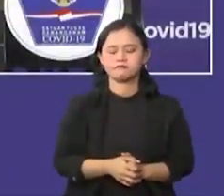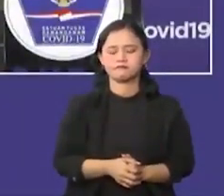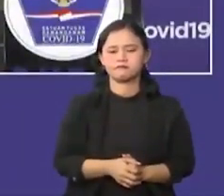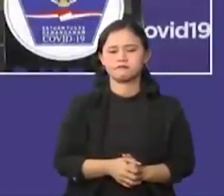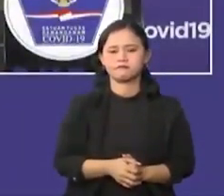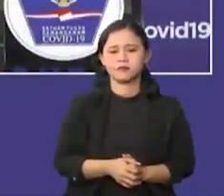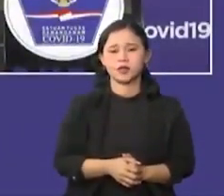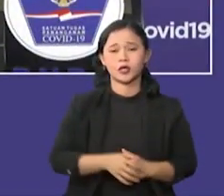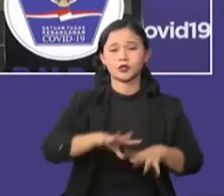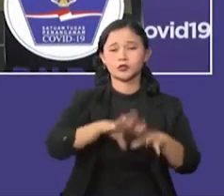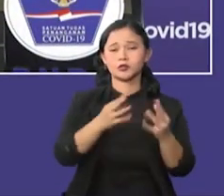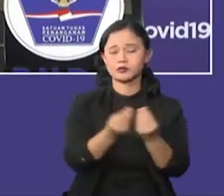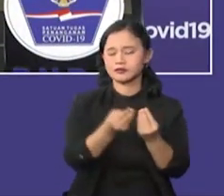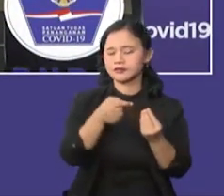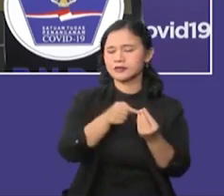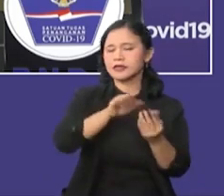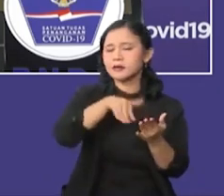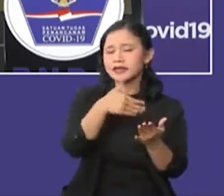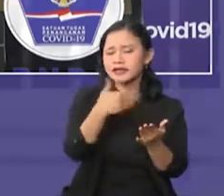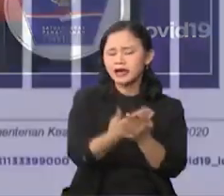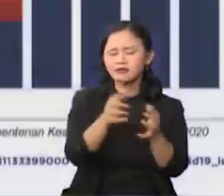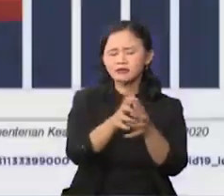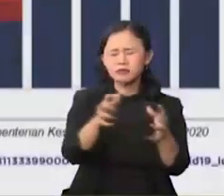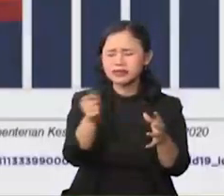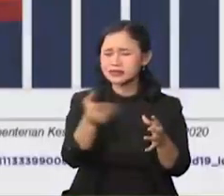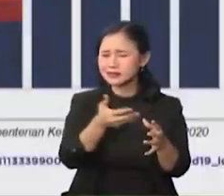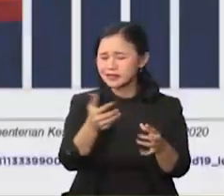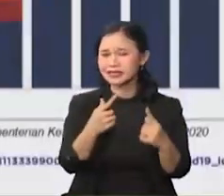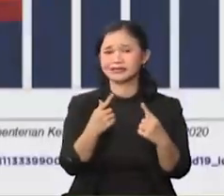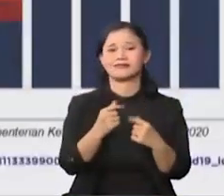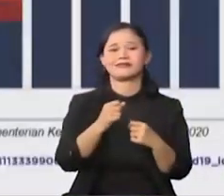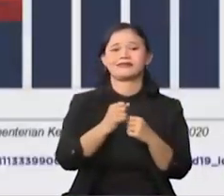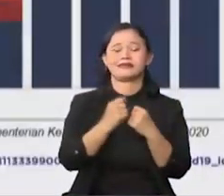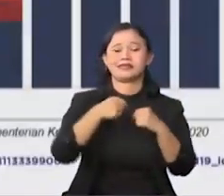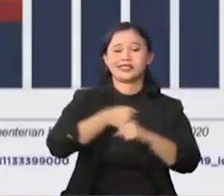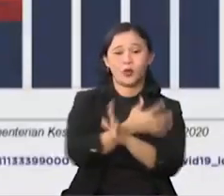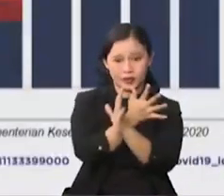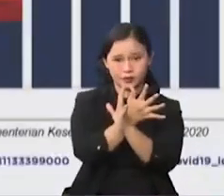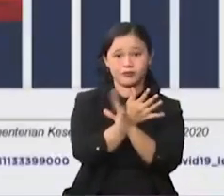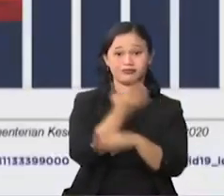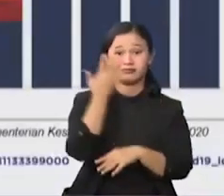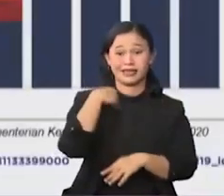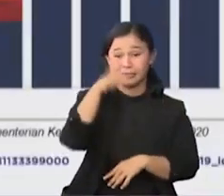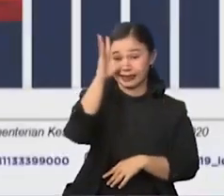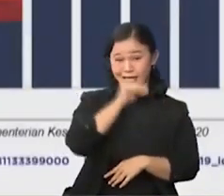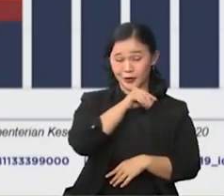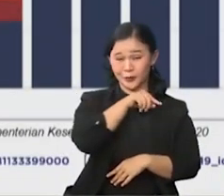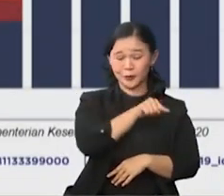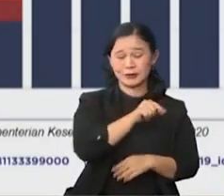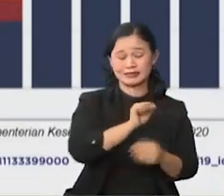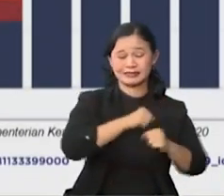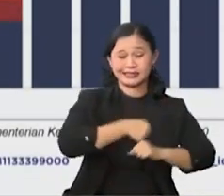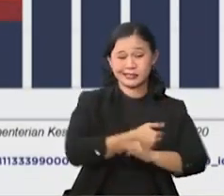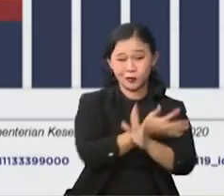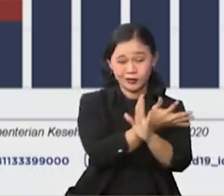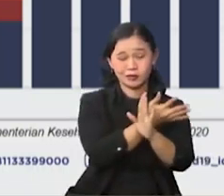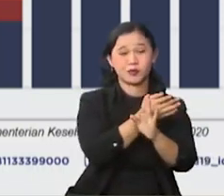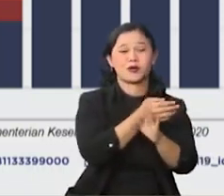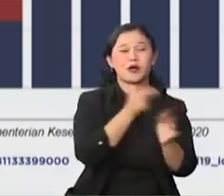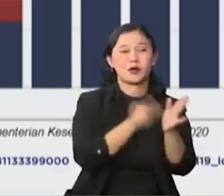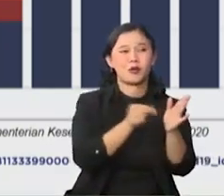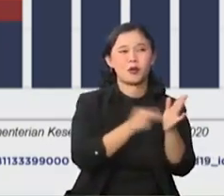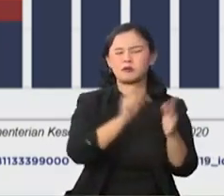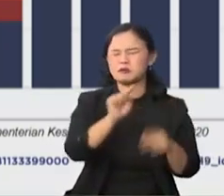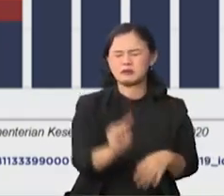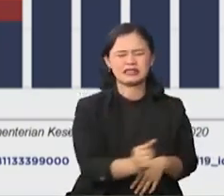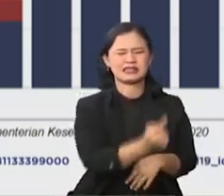terbanyak adalah dari Jawa Timur Jadi kalau Tadi dilihat banyak Jawa Timur menduduki peringkat